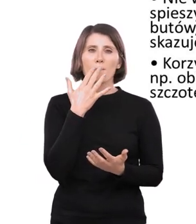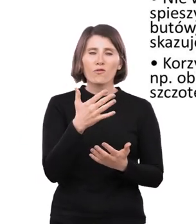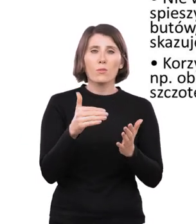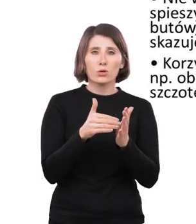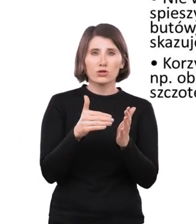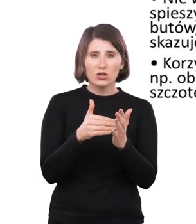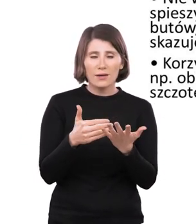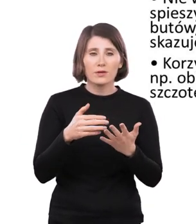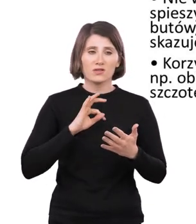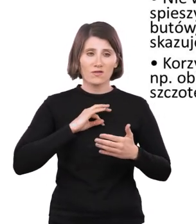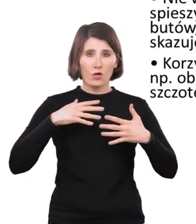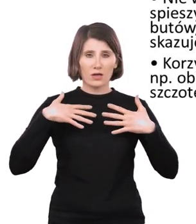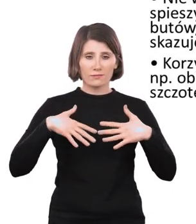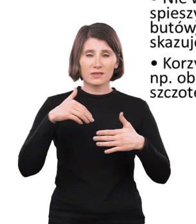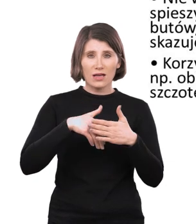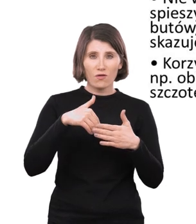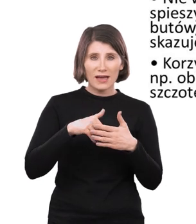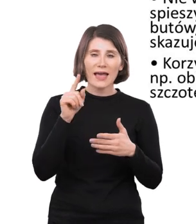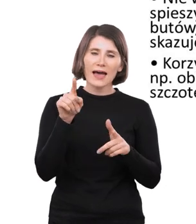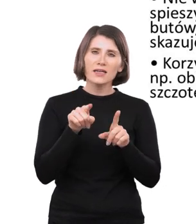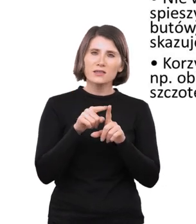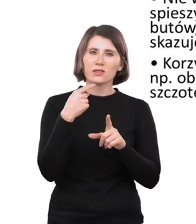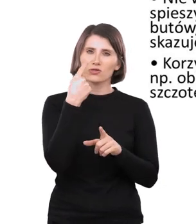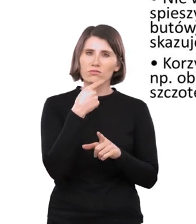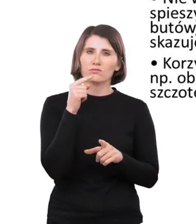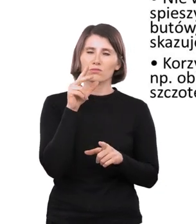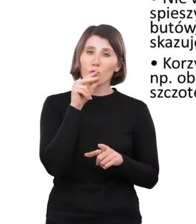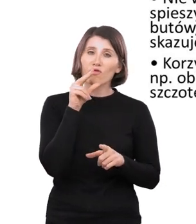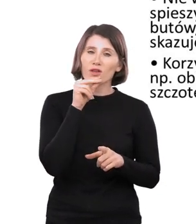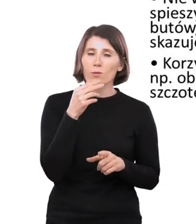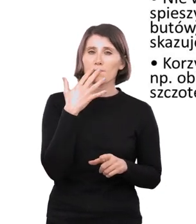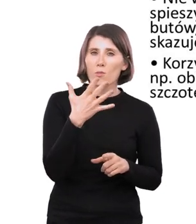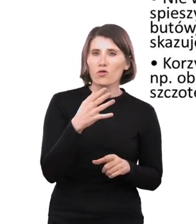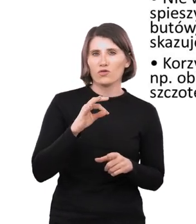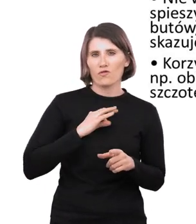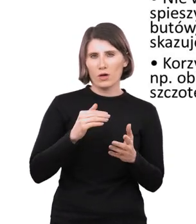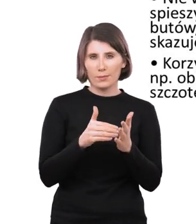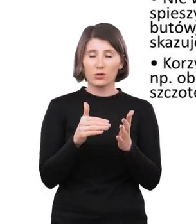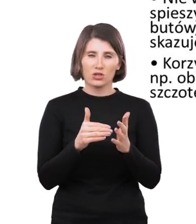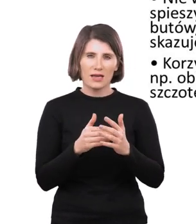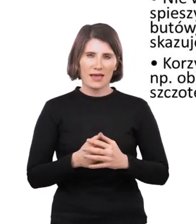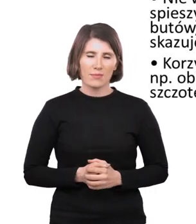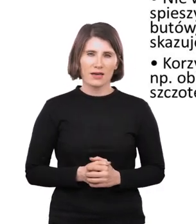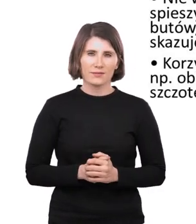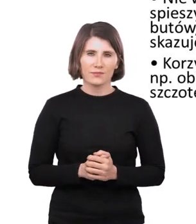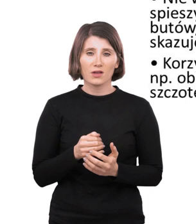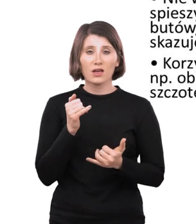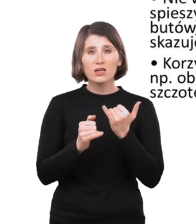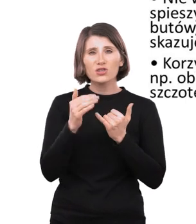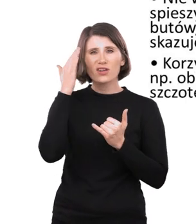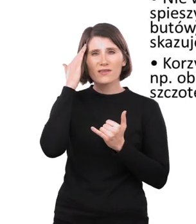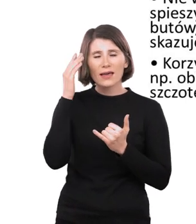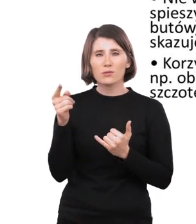zachowania, ale też za pomocą języka, z którym często mają problemy. Jeśli wiemy, że nie jesteśmy w stanie